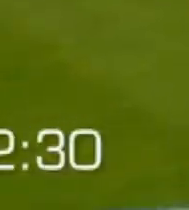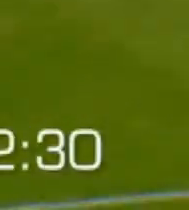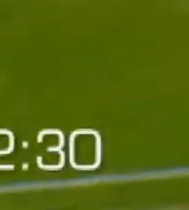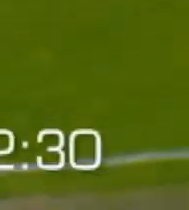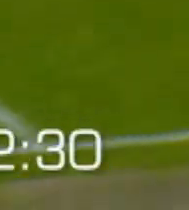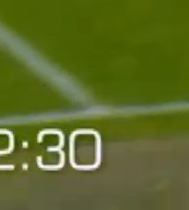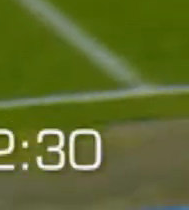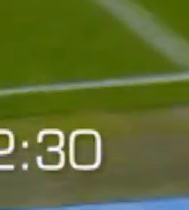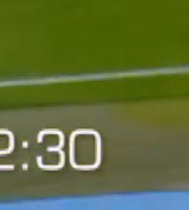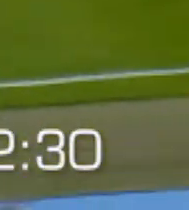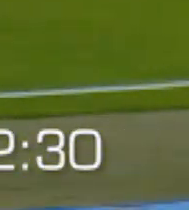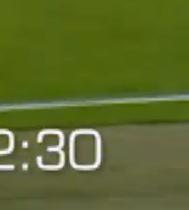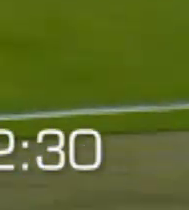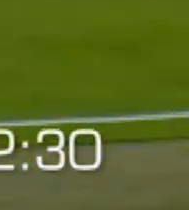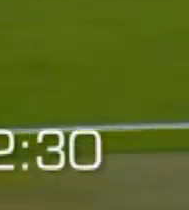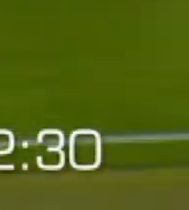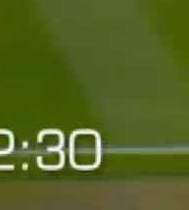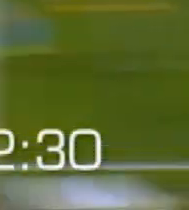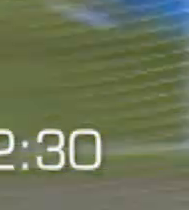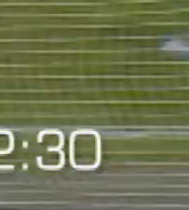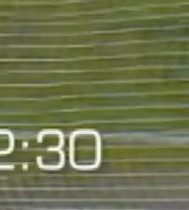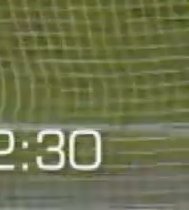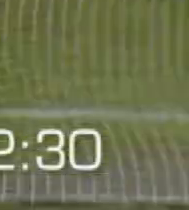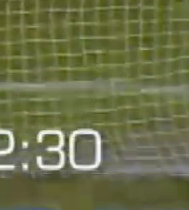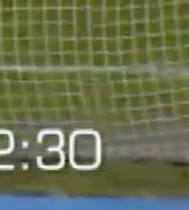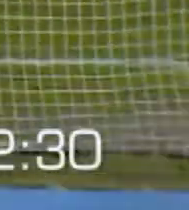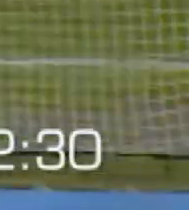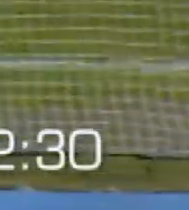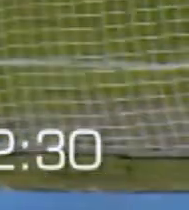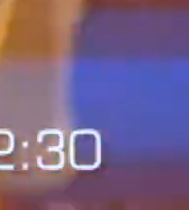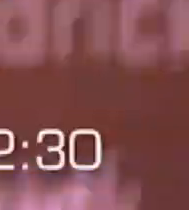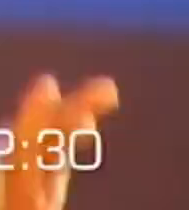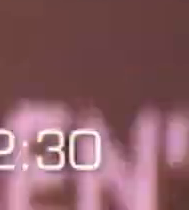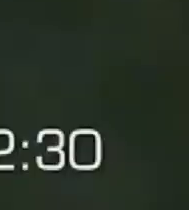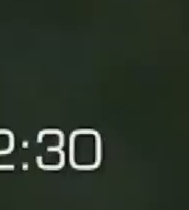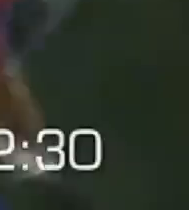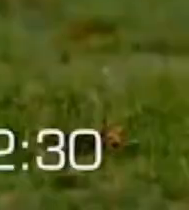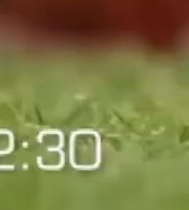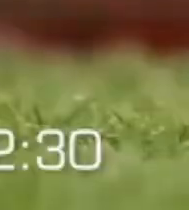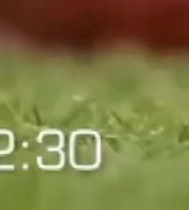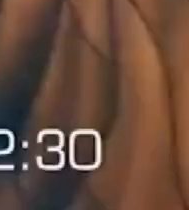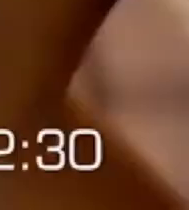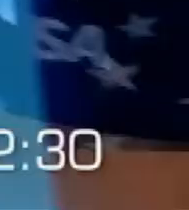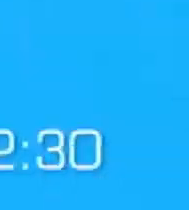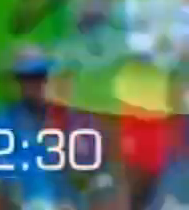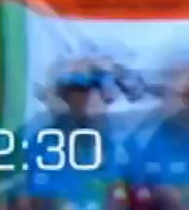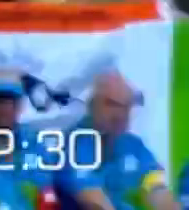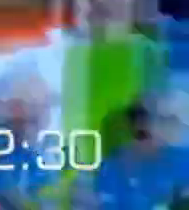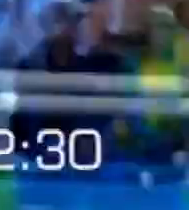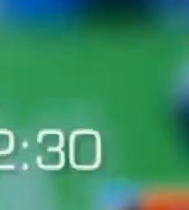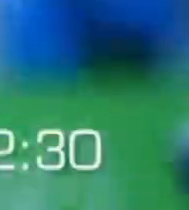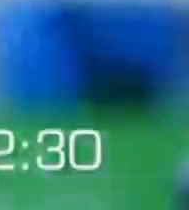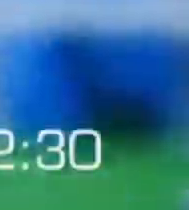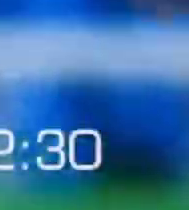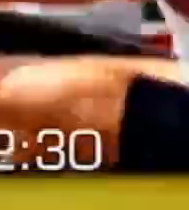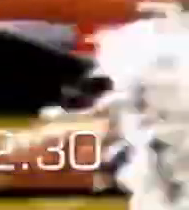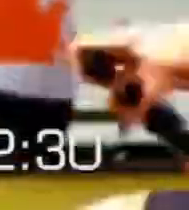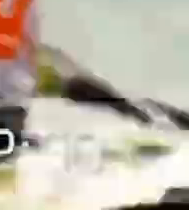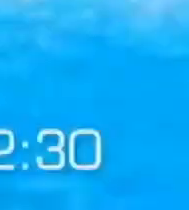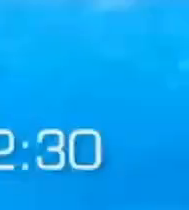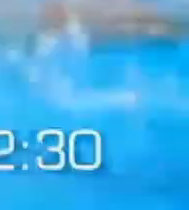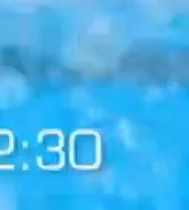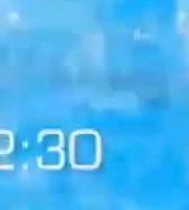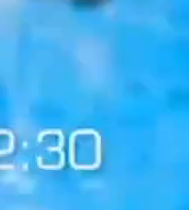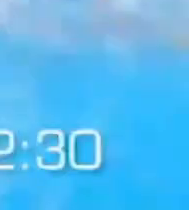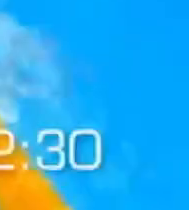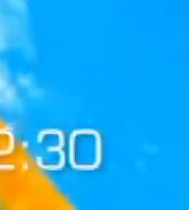რა გეგმები და მოლოდინები აქვს განათლების, მეცნიერების, კულტურისა და სპორტის სამინისტროს 2021 წელს სპორტის მიმართულებით? ტურნირები,